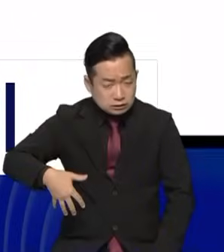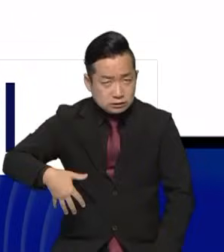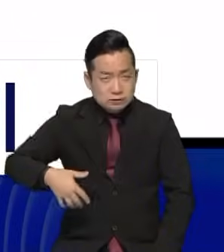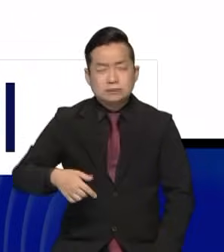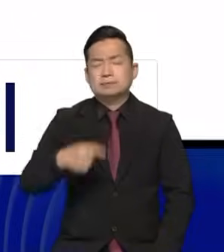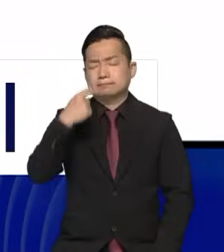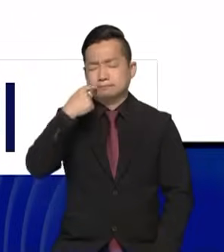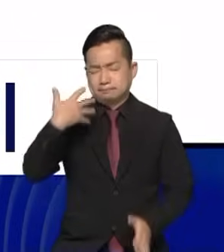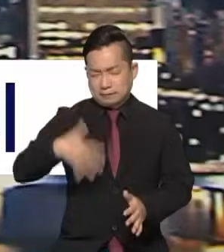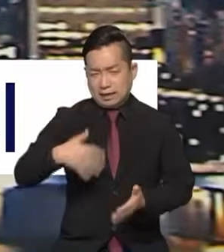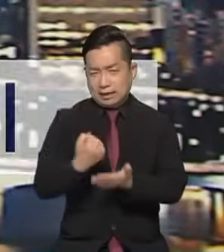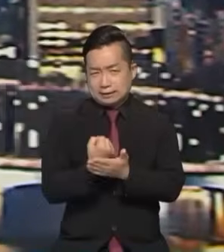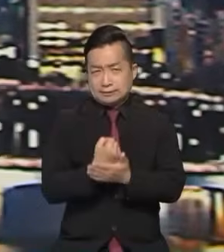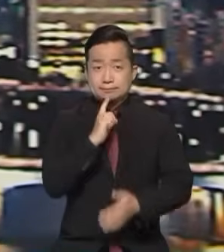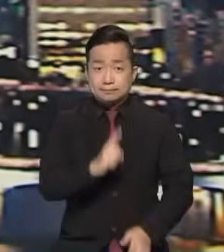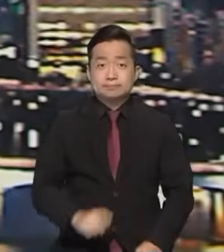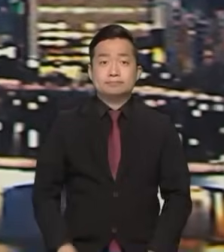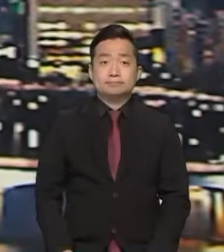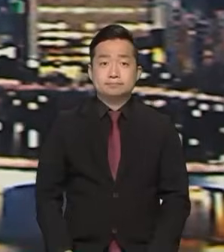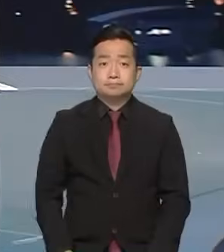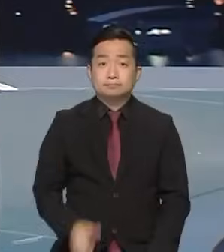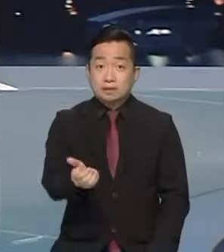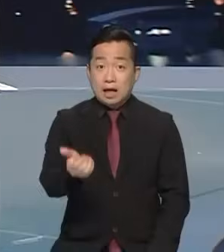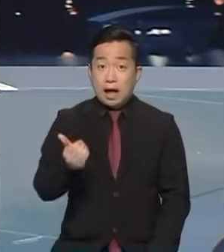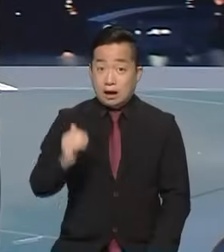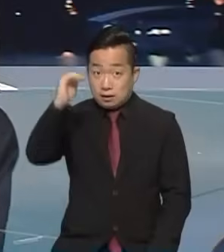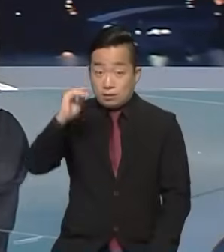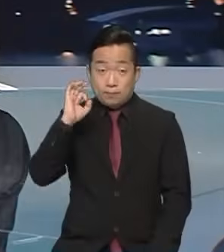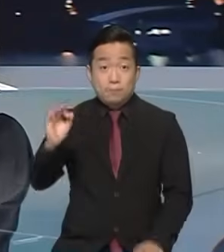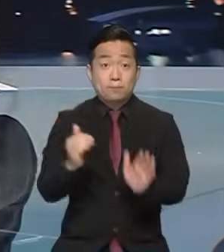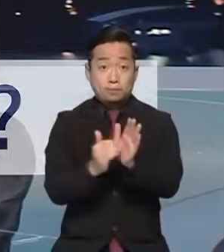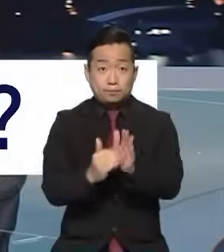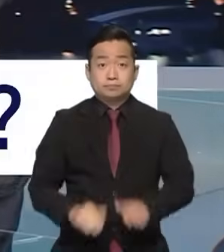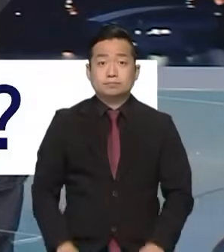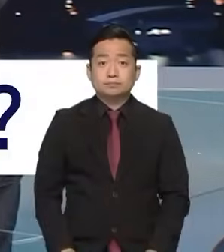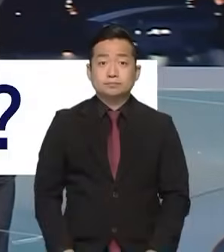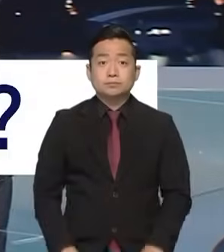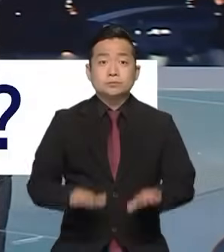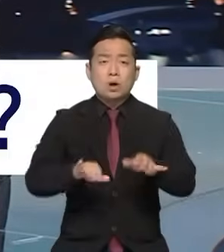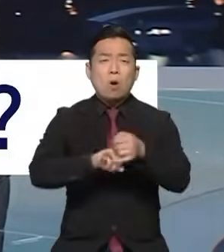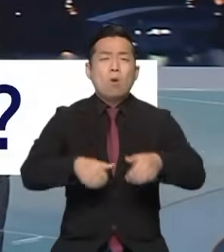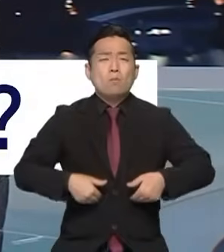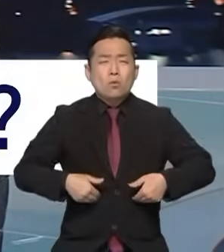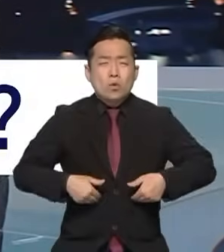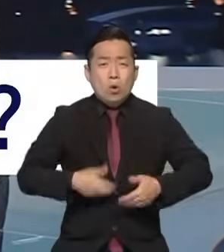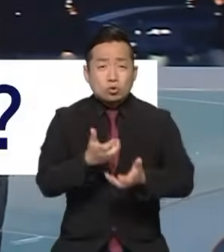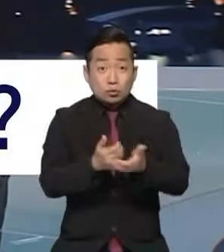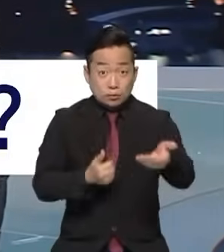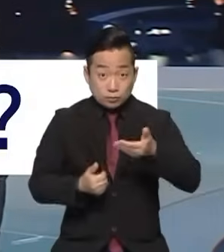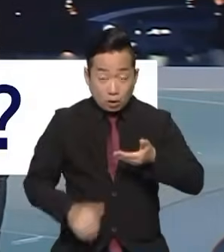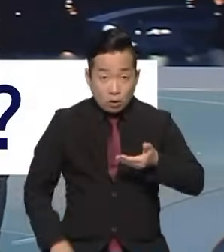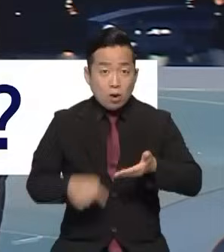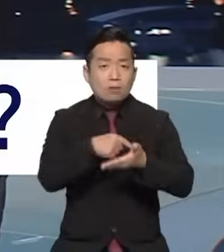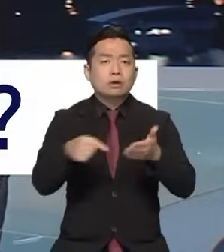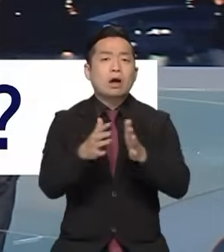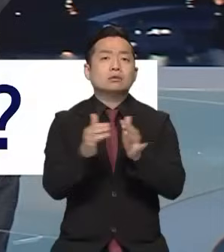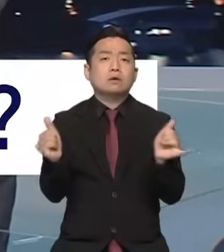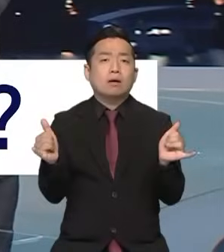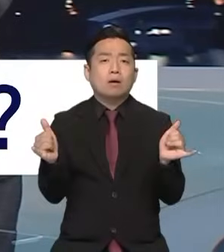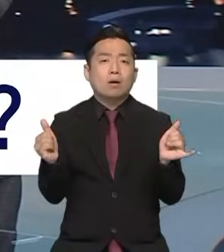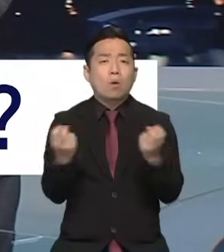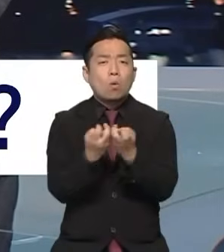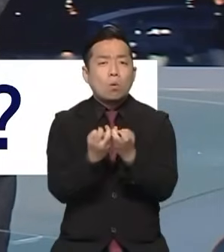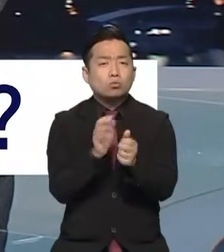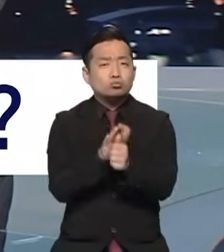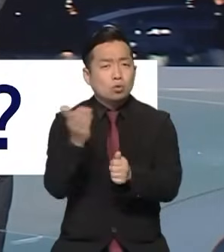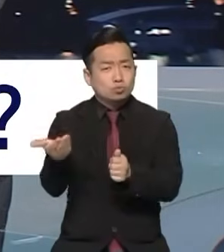좀 아쉽습니다. 네. 그리고 이제 앞서 리포트에서도 봤지만 오늘 꼭 이제 필요한 서류를 뽑지 못해서 피해본 사람들 이분들한테 뭔가 좀